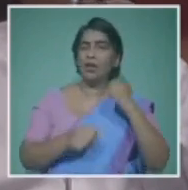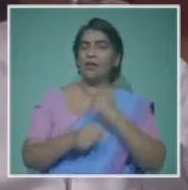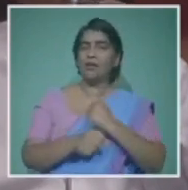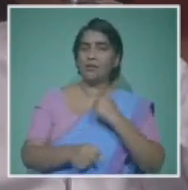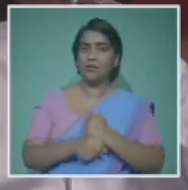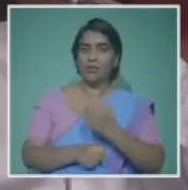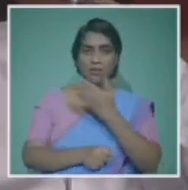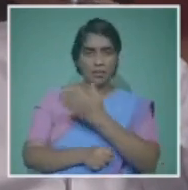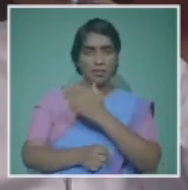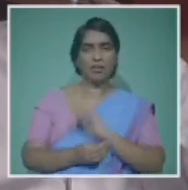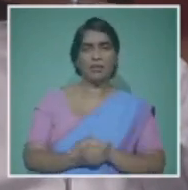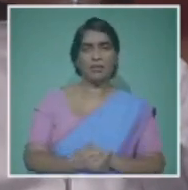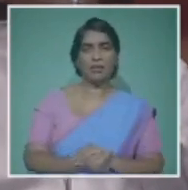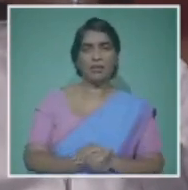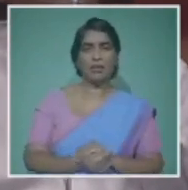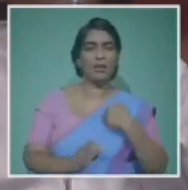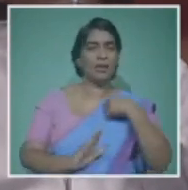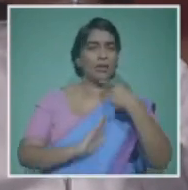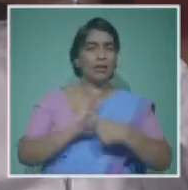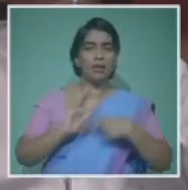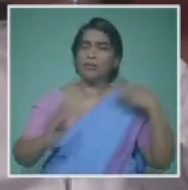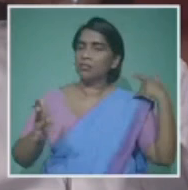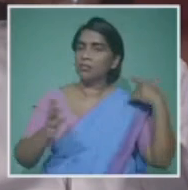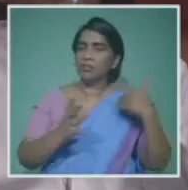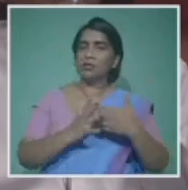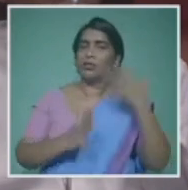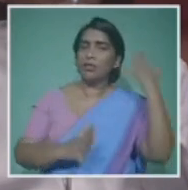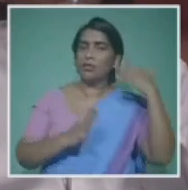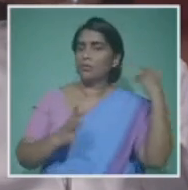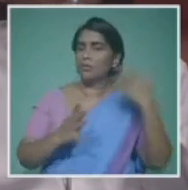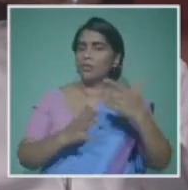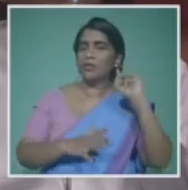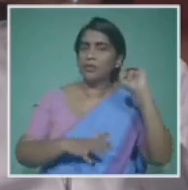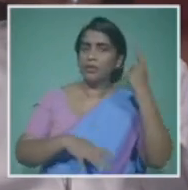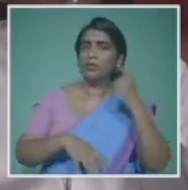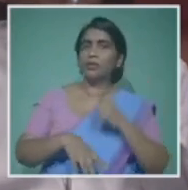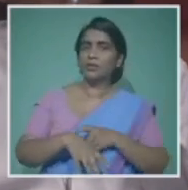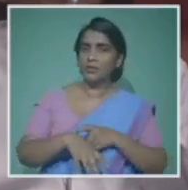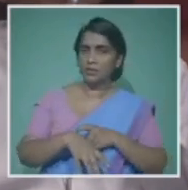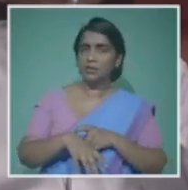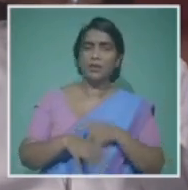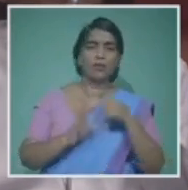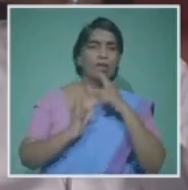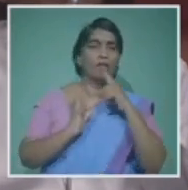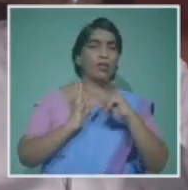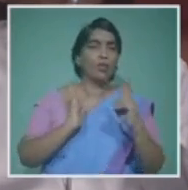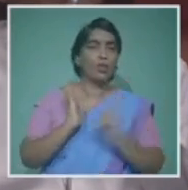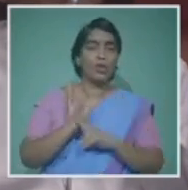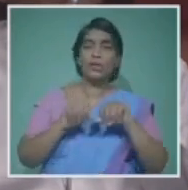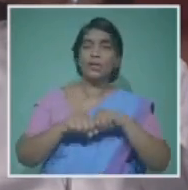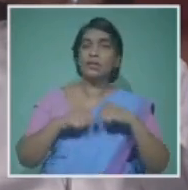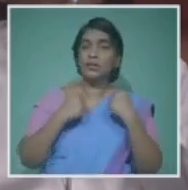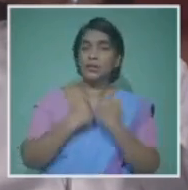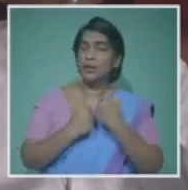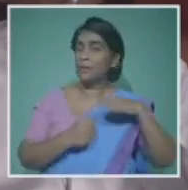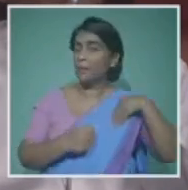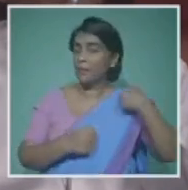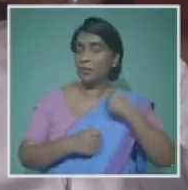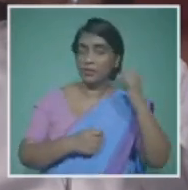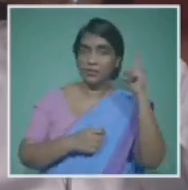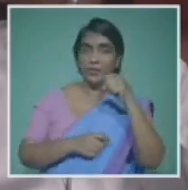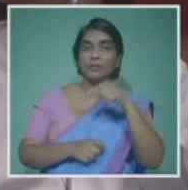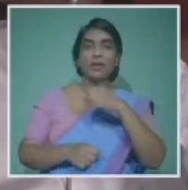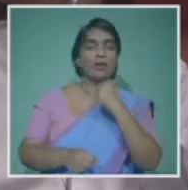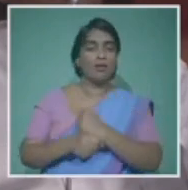ආණ්ඩුවට අපේ රටේ ඉතිහාසයේ ලෝක ඉතිහාසයේ ප්‍රථම වතාවට එක්සත් ජාතියගේ සංවිධානයේ ප්‍රථම වතාවට